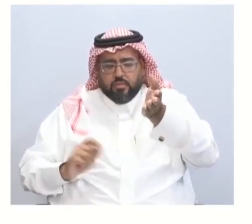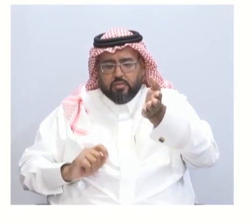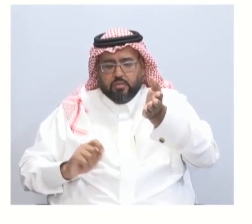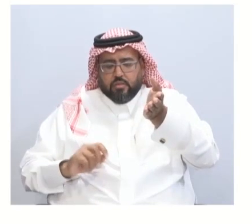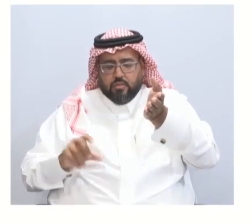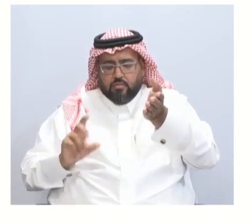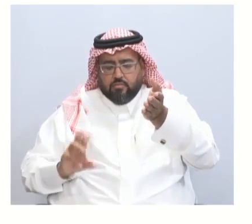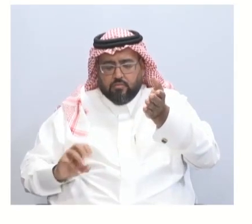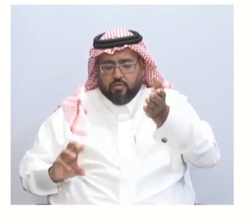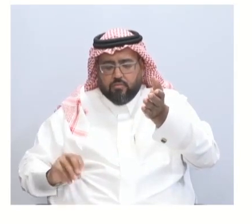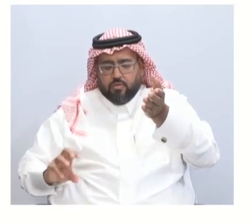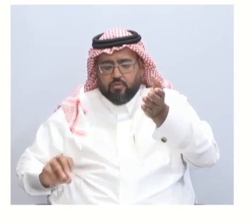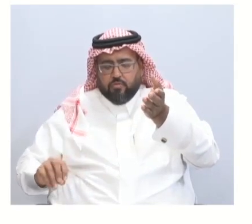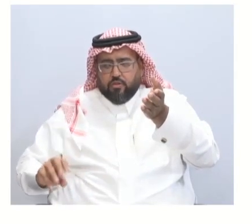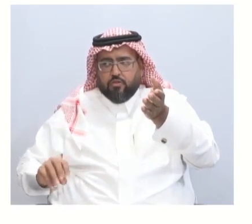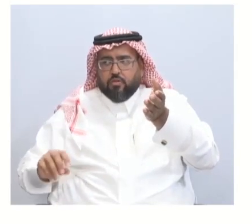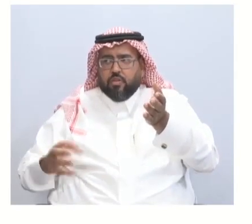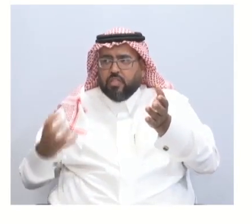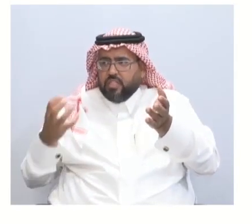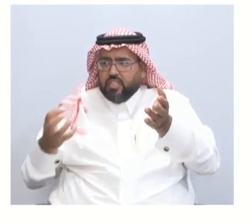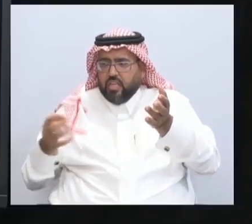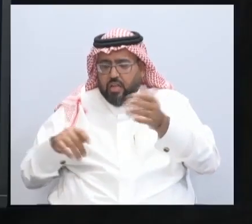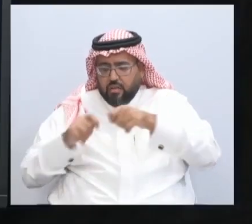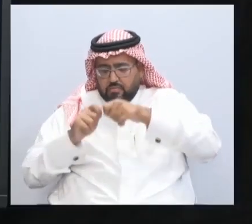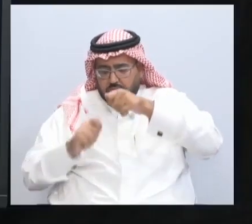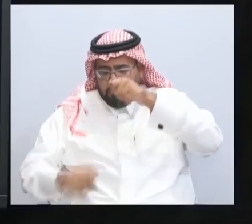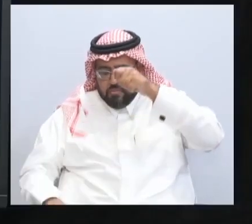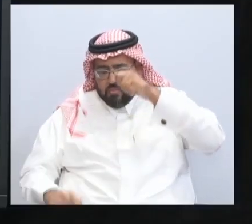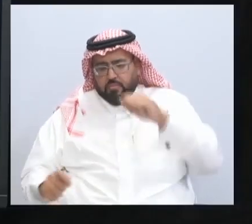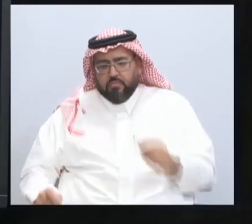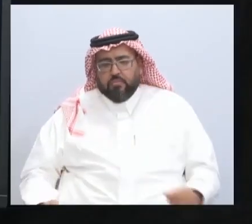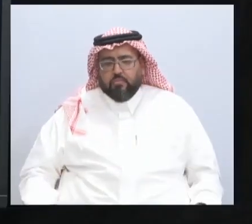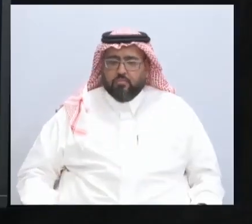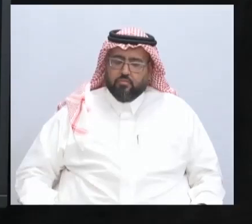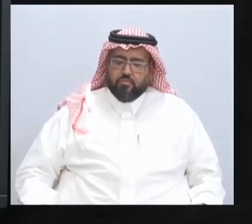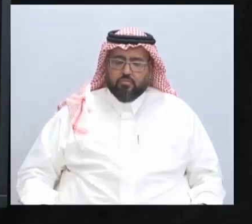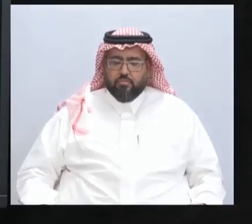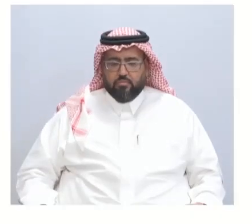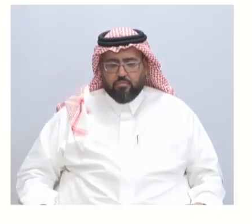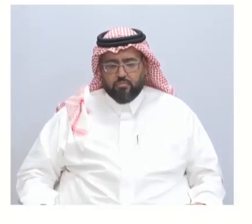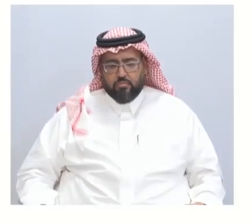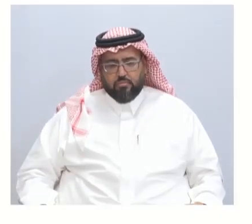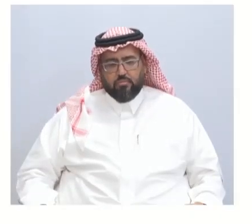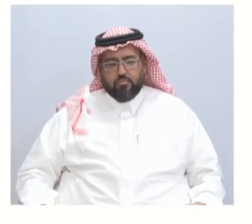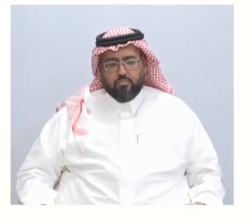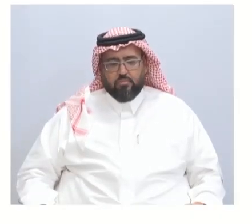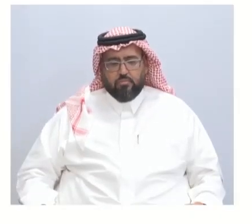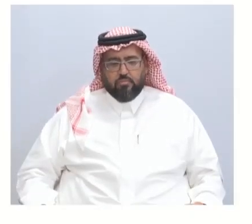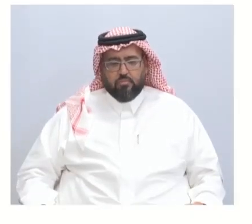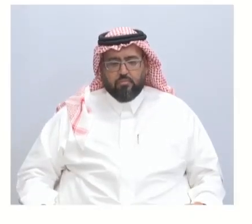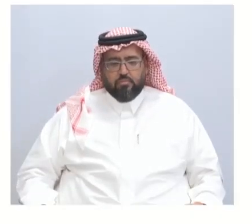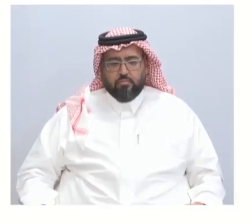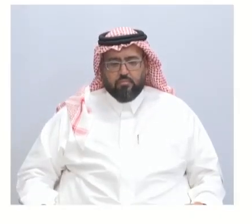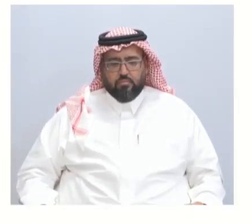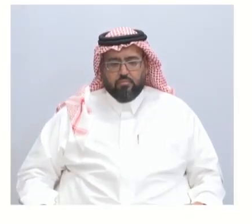المغناطيسيه وذلك لصخور قاع المحيط ايضا عزيزي الطالب عزيزتي الطالبه